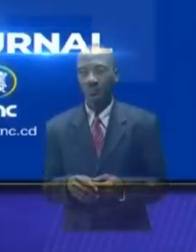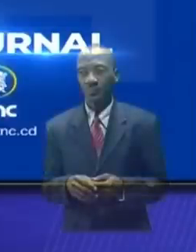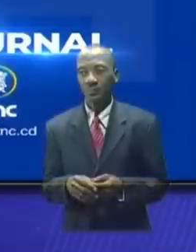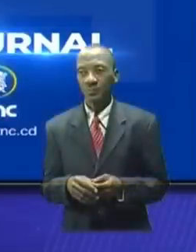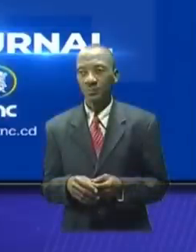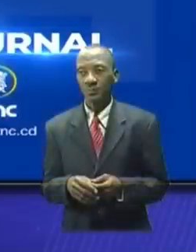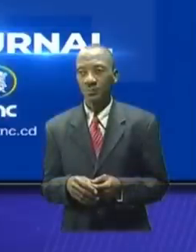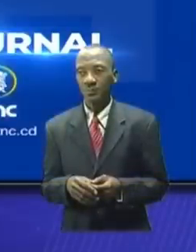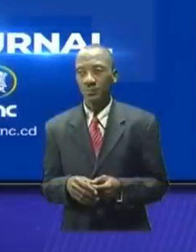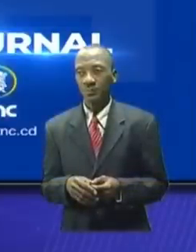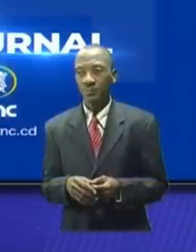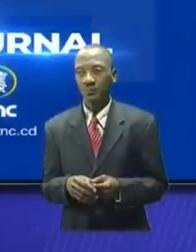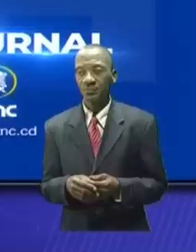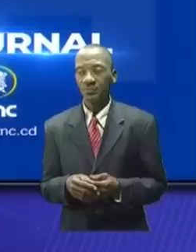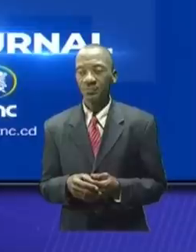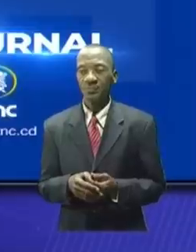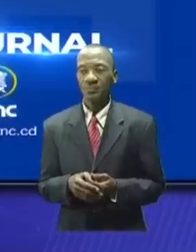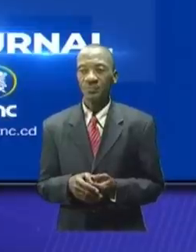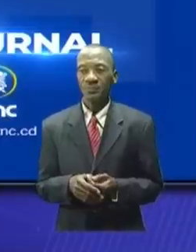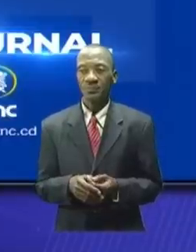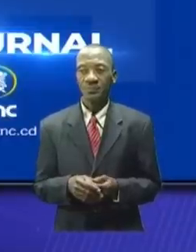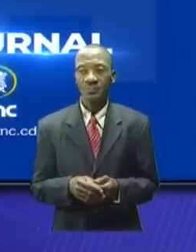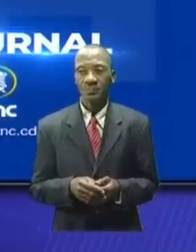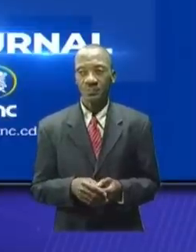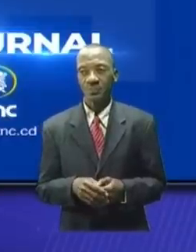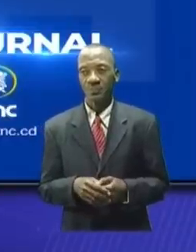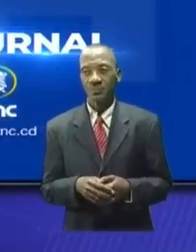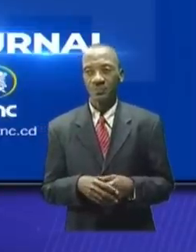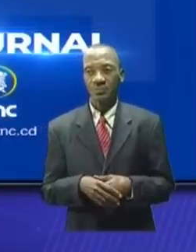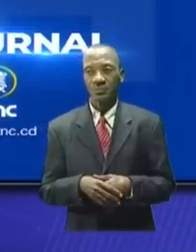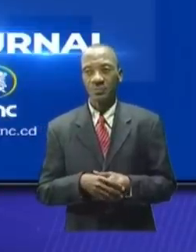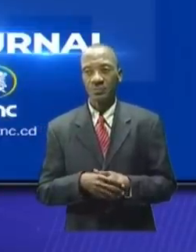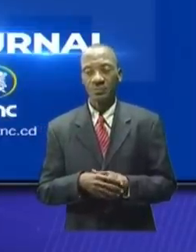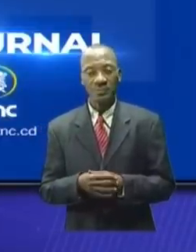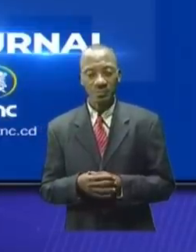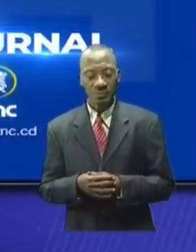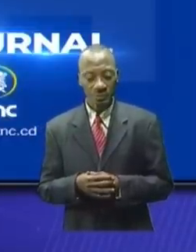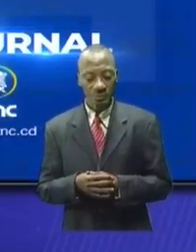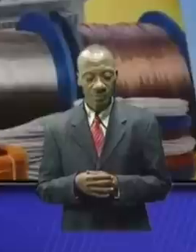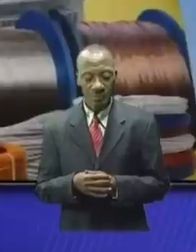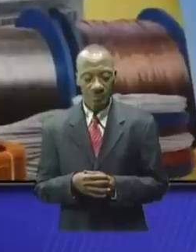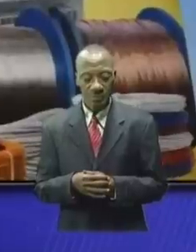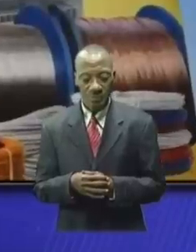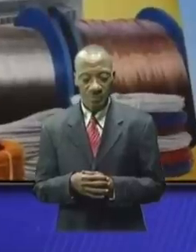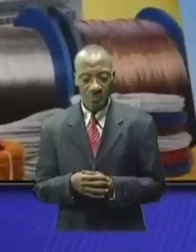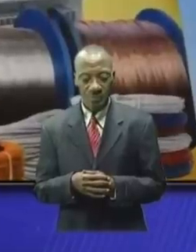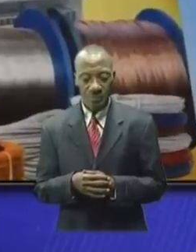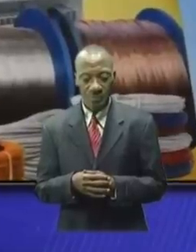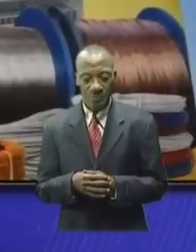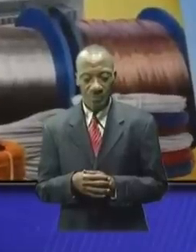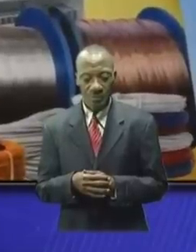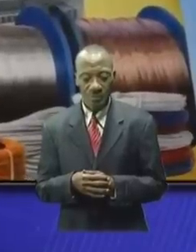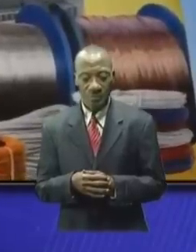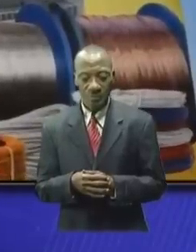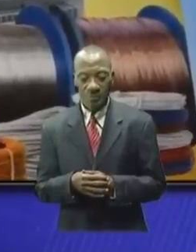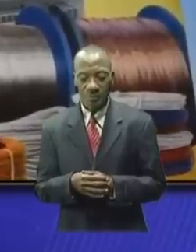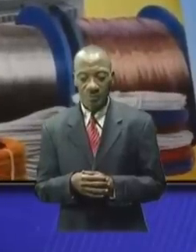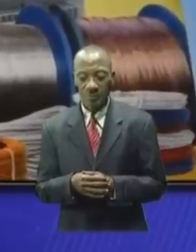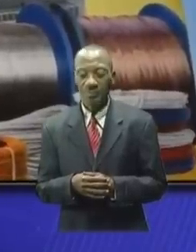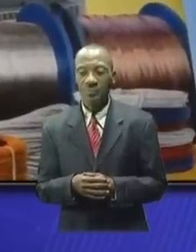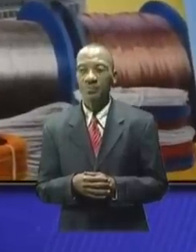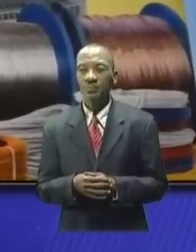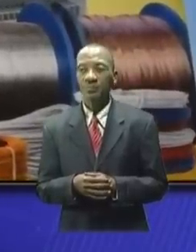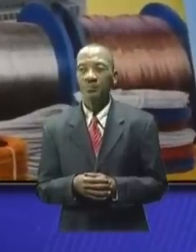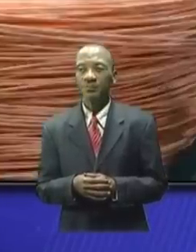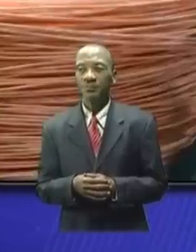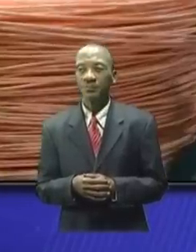Vous informer, voici les titres de l'actualité de ce jeudi 15 juin. Après Kinshasa, des câbles en cuivre et en aluminium